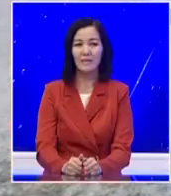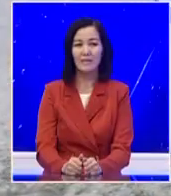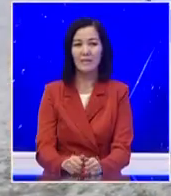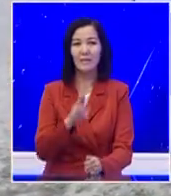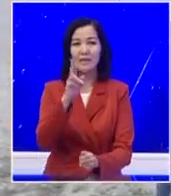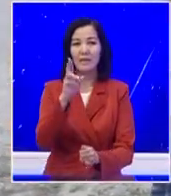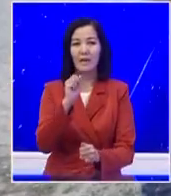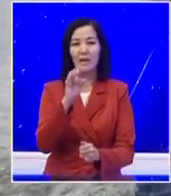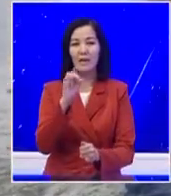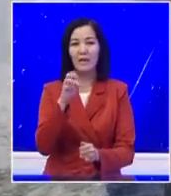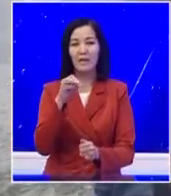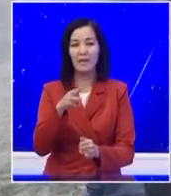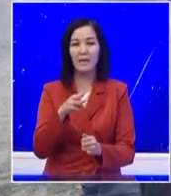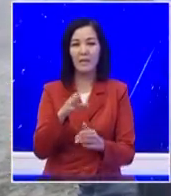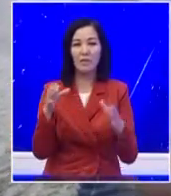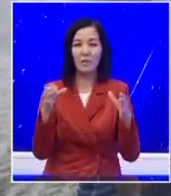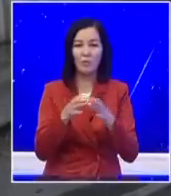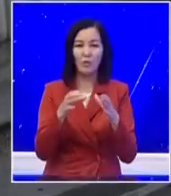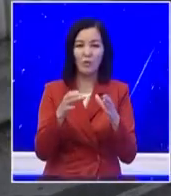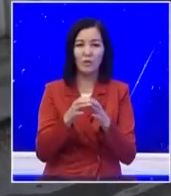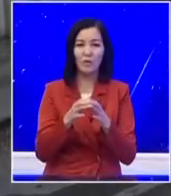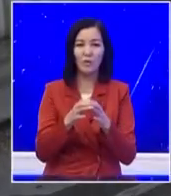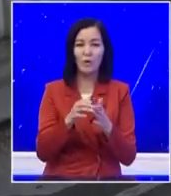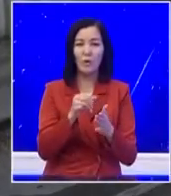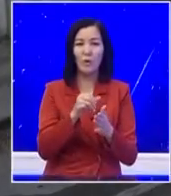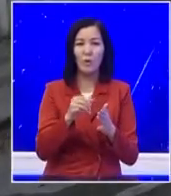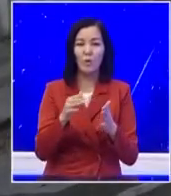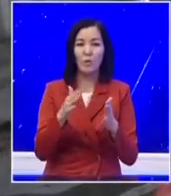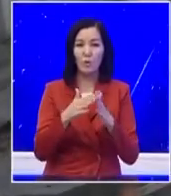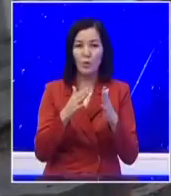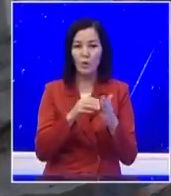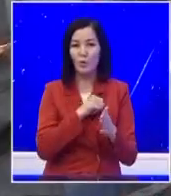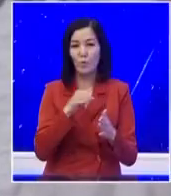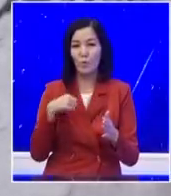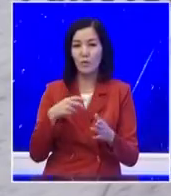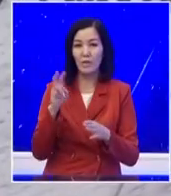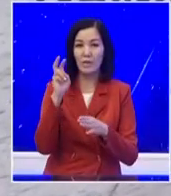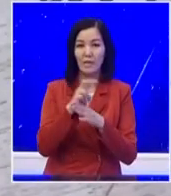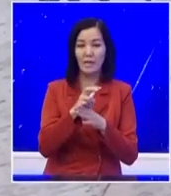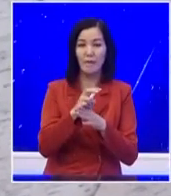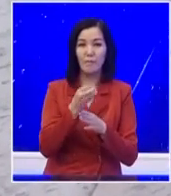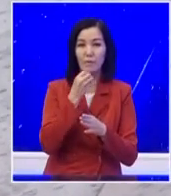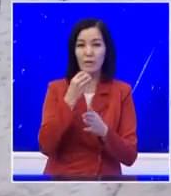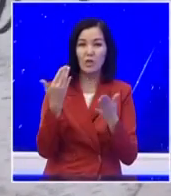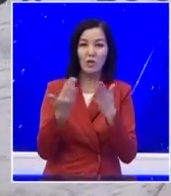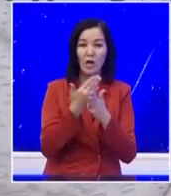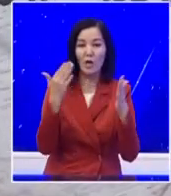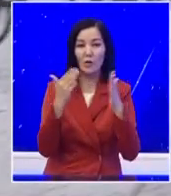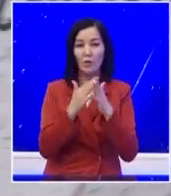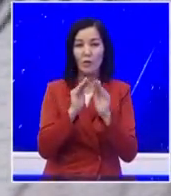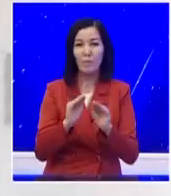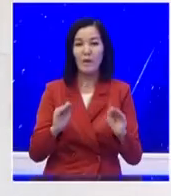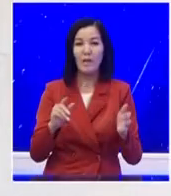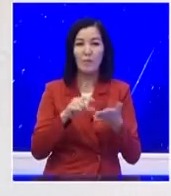Қарекет қорының еріктілері бұл отбасыны жаңа шаңырақтарына өздері алып барды. Жаңа үйлерін көрсетіп, шашу шашты. Балалар бөлмелерді